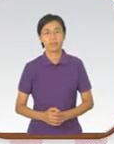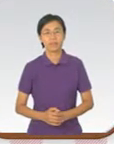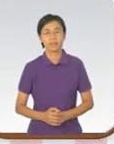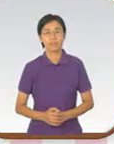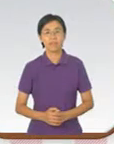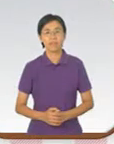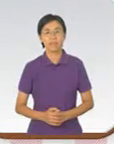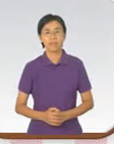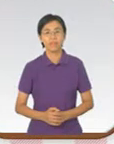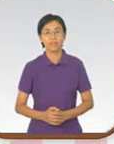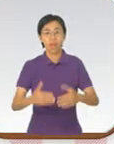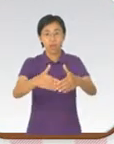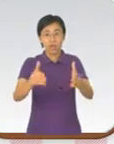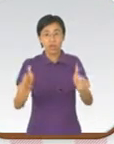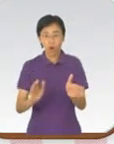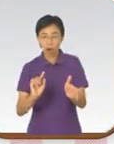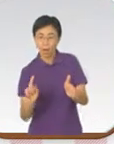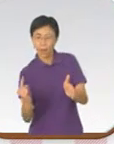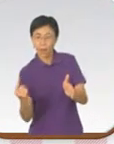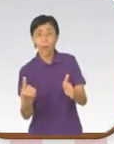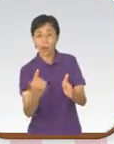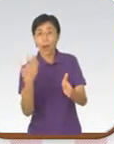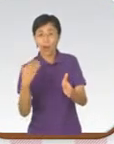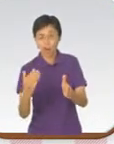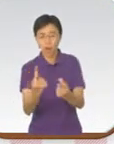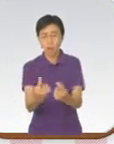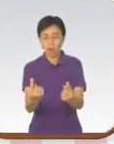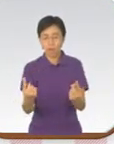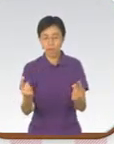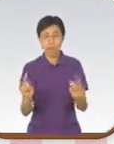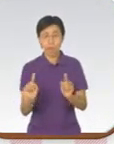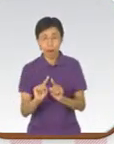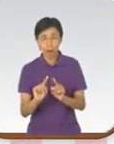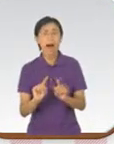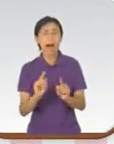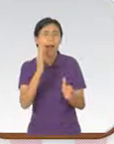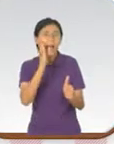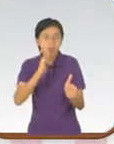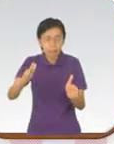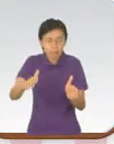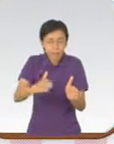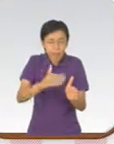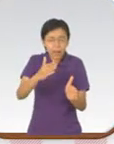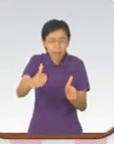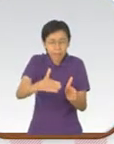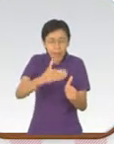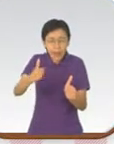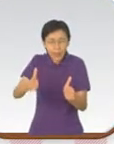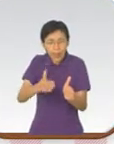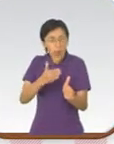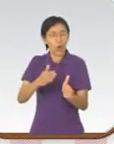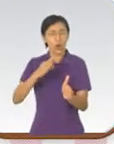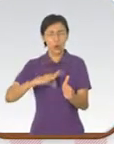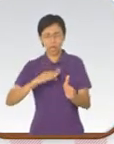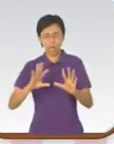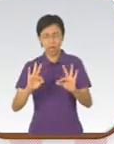นะคะตรงนี้เนี่ยถ้าเกิดว่าเราทำแล้วปาดวิปปิ้งครีมแล้วรู้สึกว่าเขาเหลวมากนะคะ